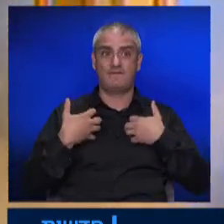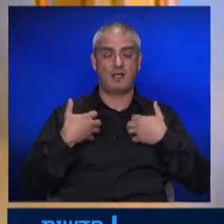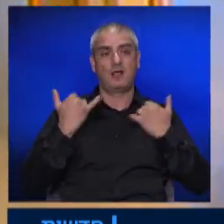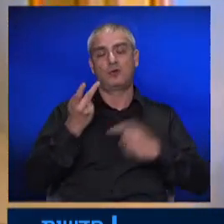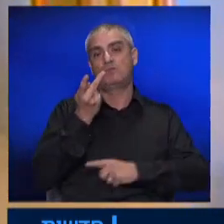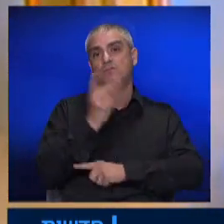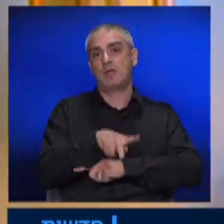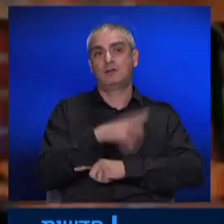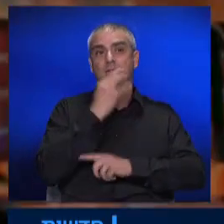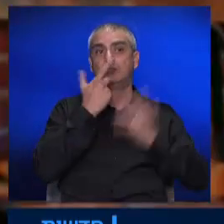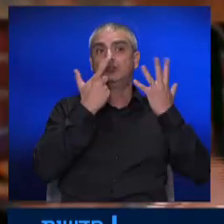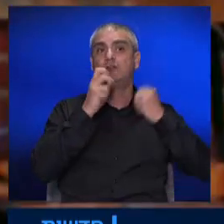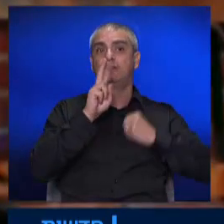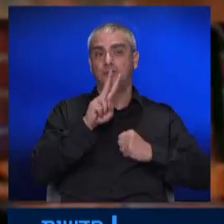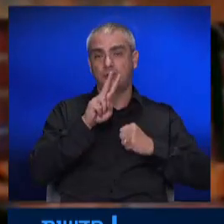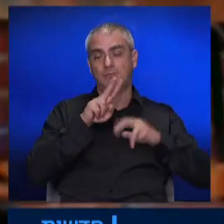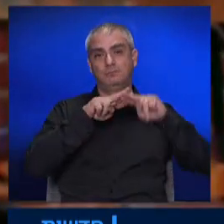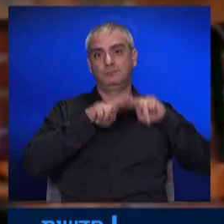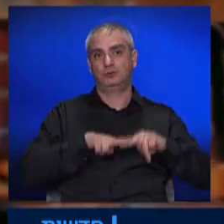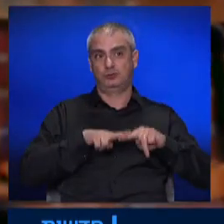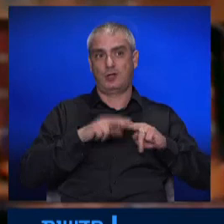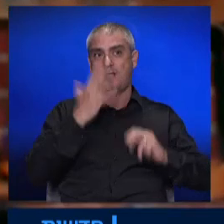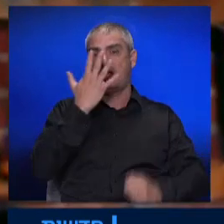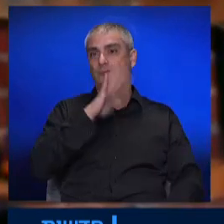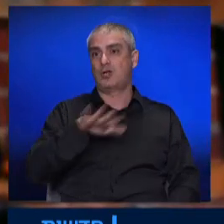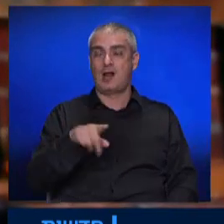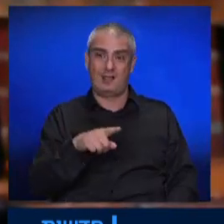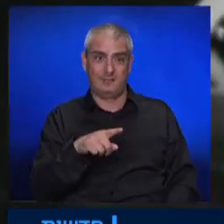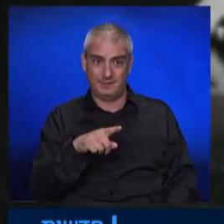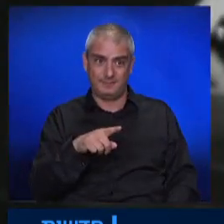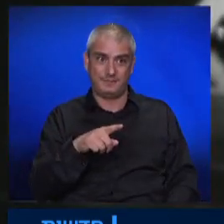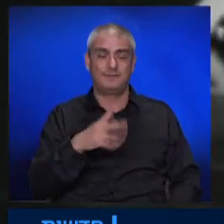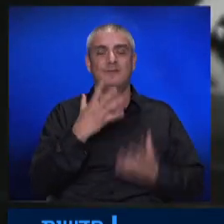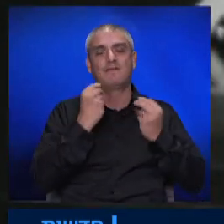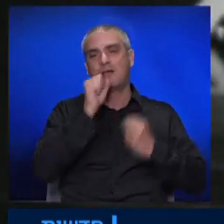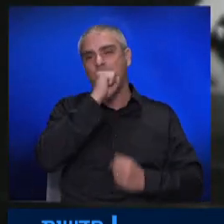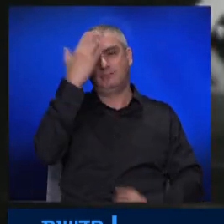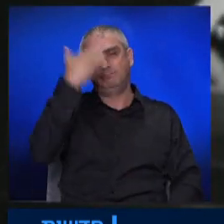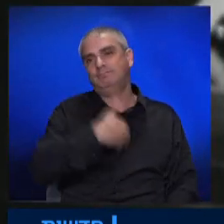72, הניח אחריו חמישה ילדים ואין ספור לעתים.